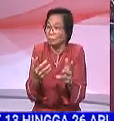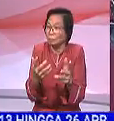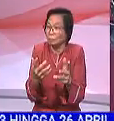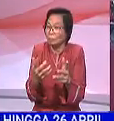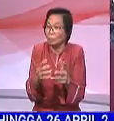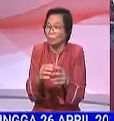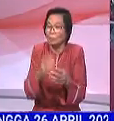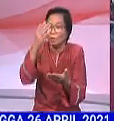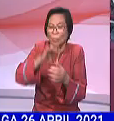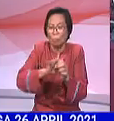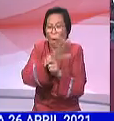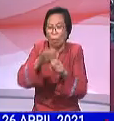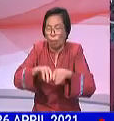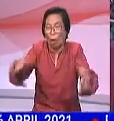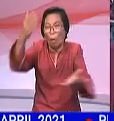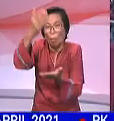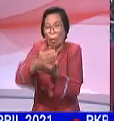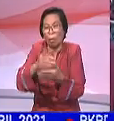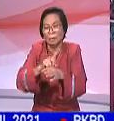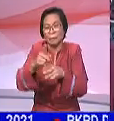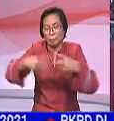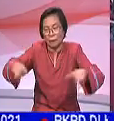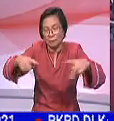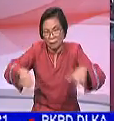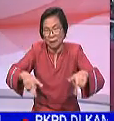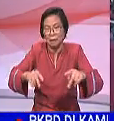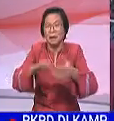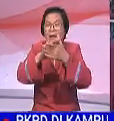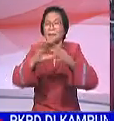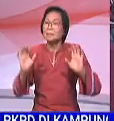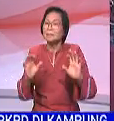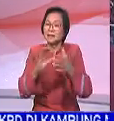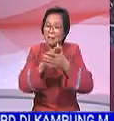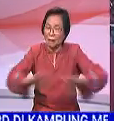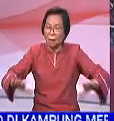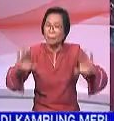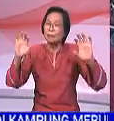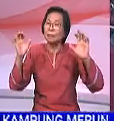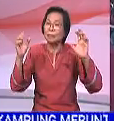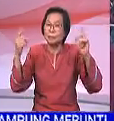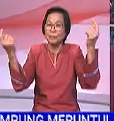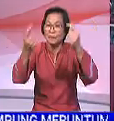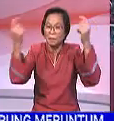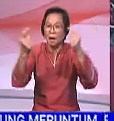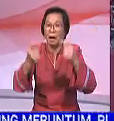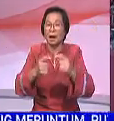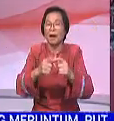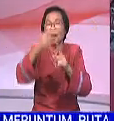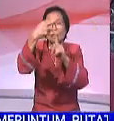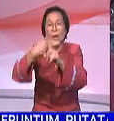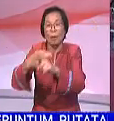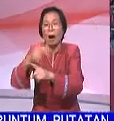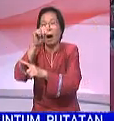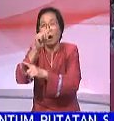penularan COVID-19 dapat dielakkan di pasar. Selamat menyambut Hari Ramadan Al-Mubarak kepada seluruh umat Islam di